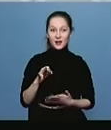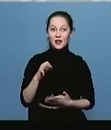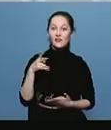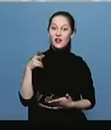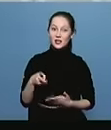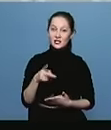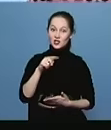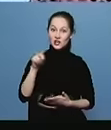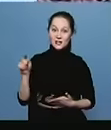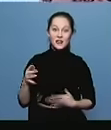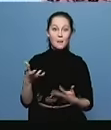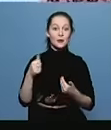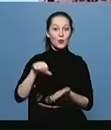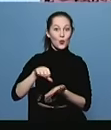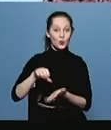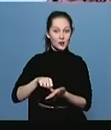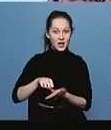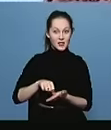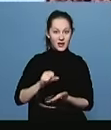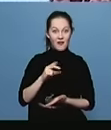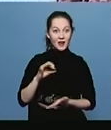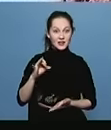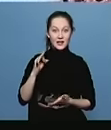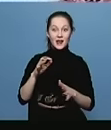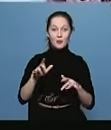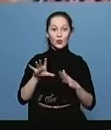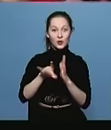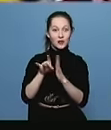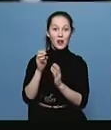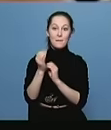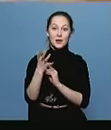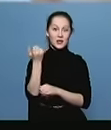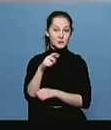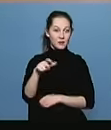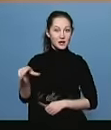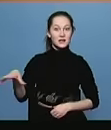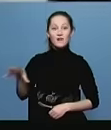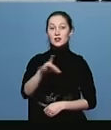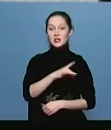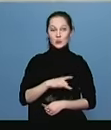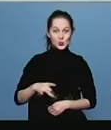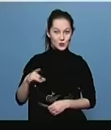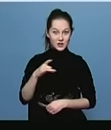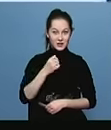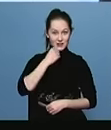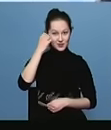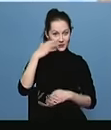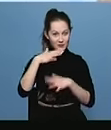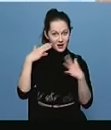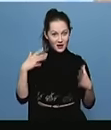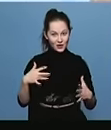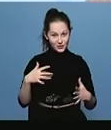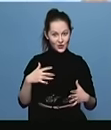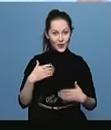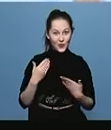2000 из них приняли участие в акции. Компьютер отобрал 15 победителей со всей республики. Спасибо большое за активное участие в